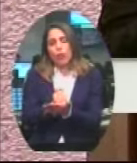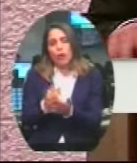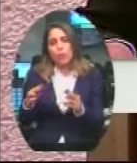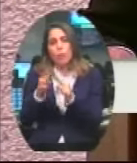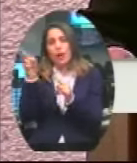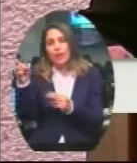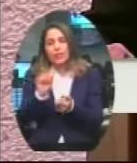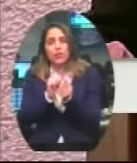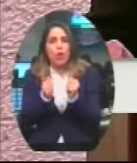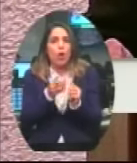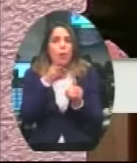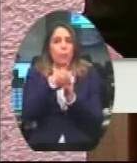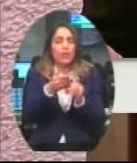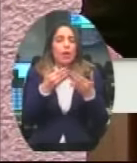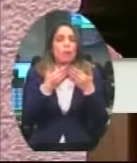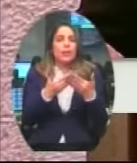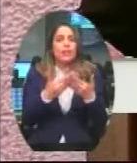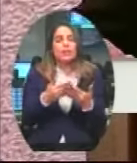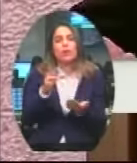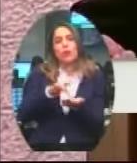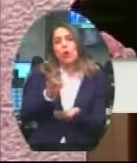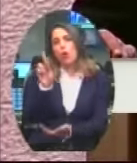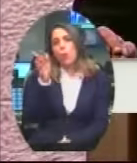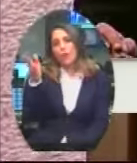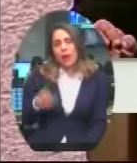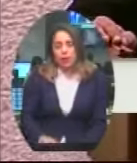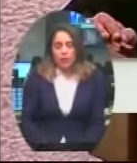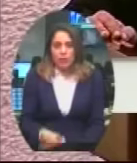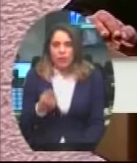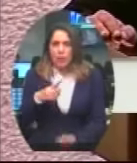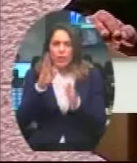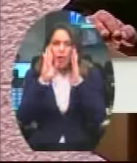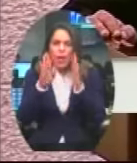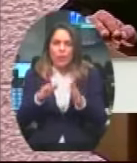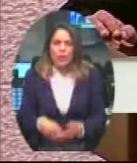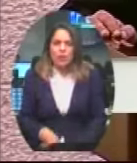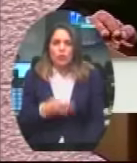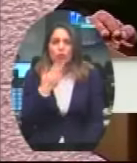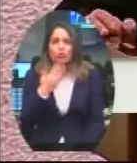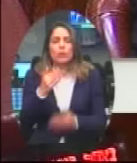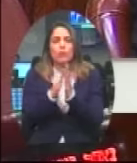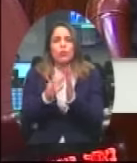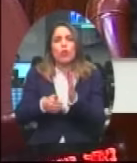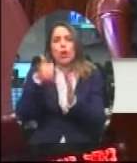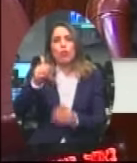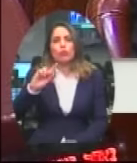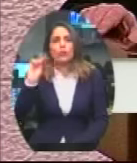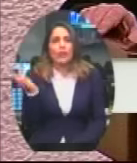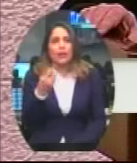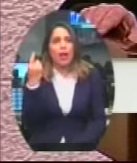של בית כנסת בקופנהגן? מי היה מאמין שיהודים התבקשו על ידי ראש הקהילה שלהם להוריד את